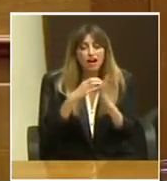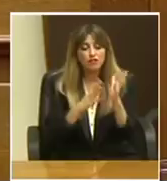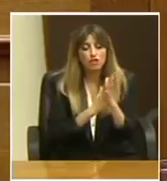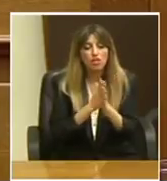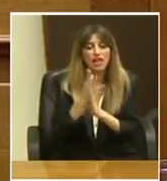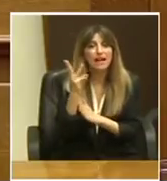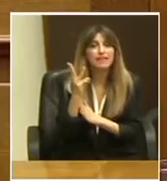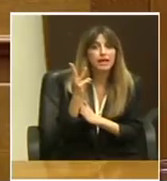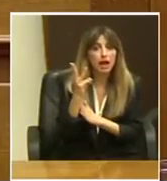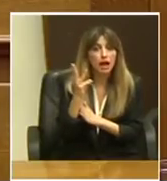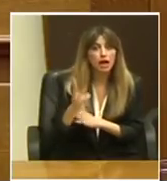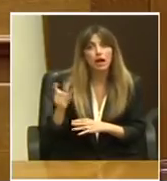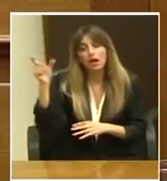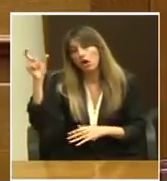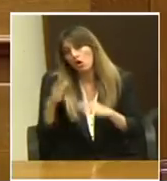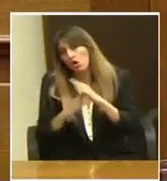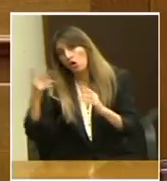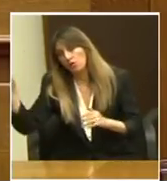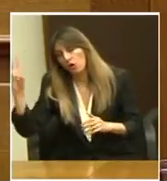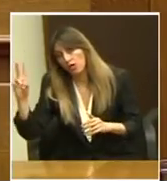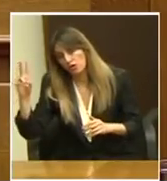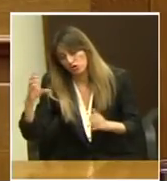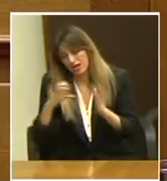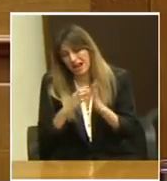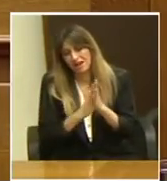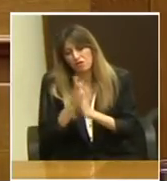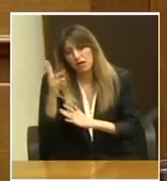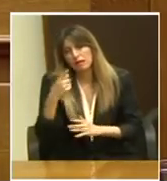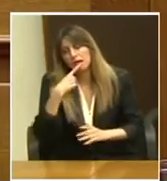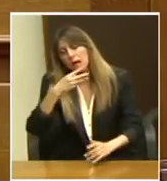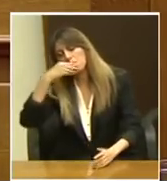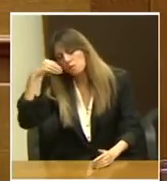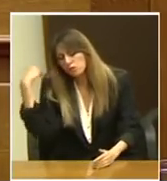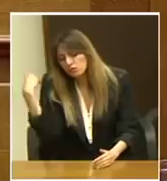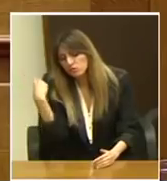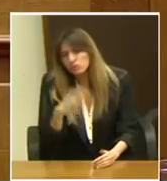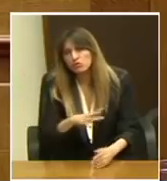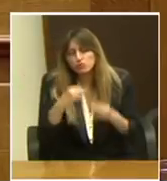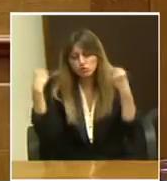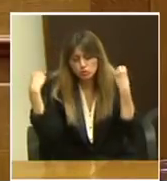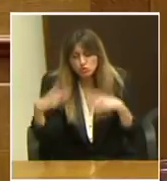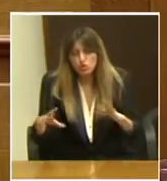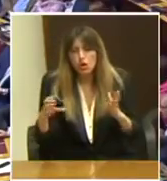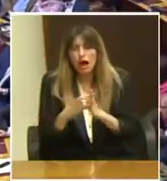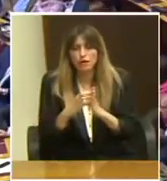είναι? Αυτό το άρθρο 13 το κατάπτυστο όμως είναι ένα άρθρο που είναι